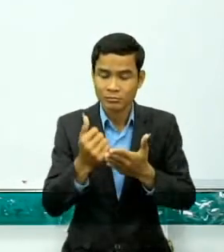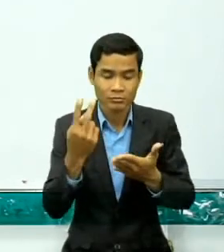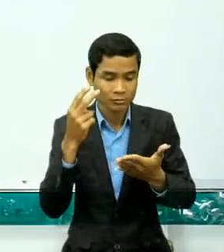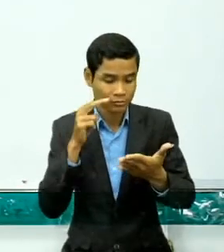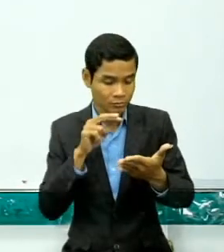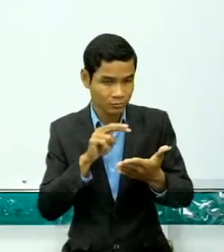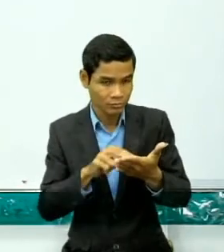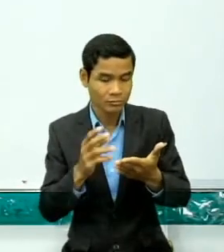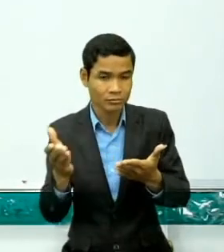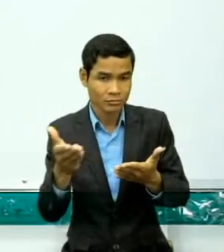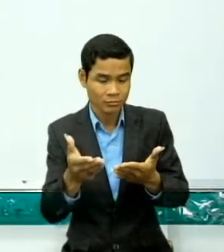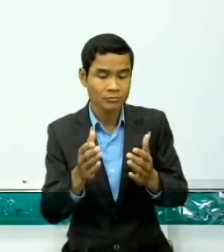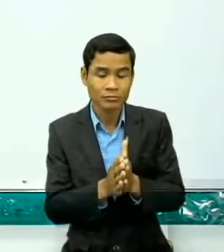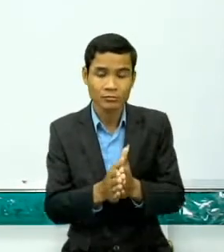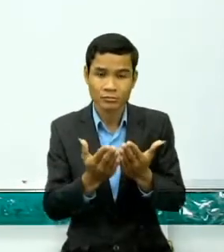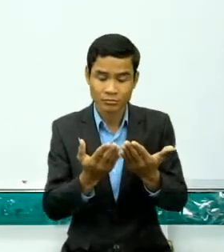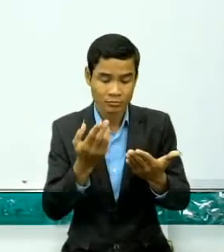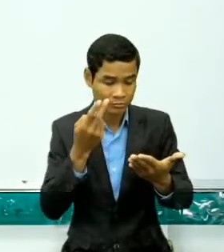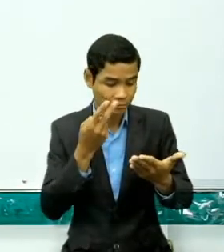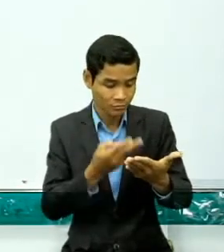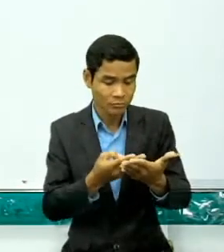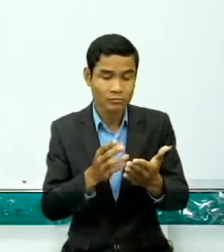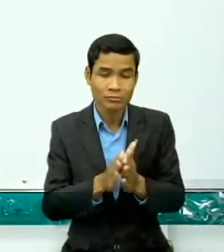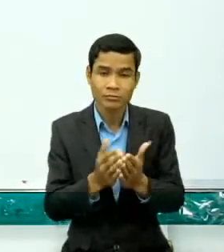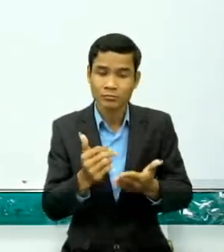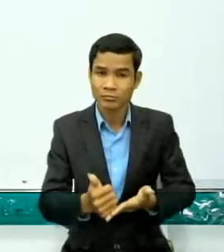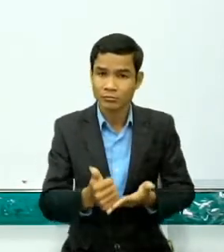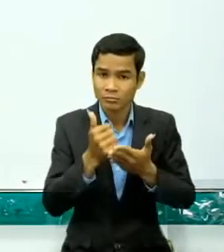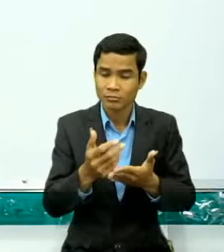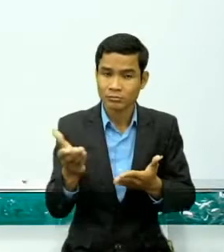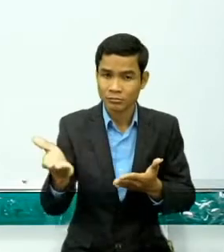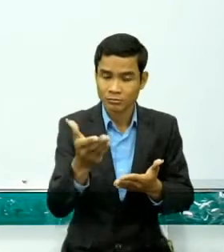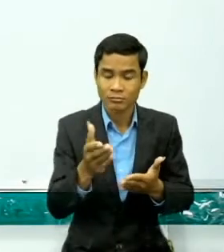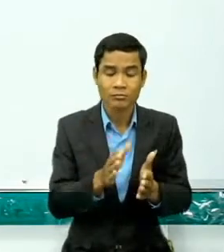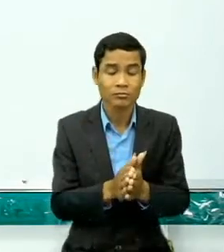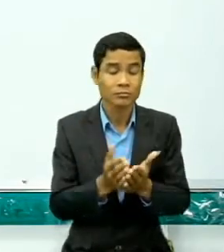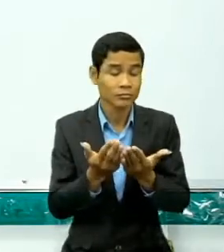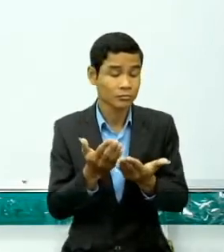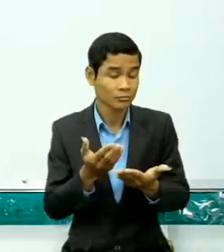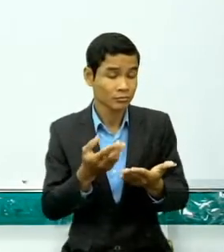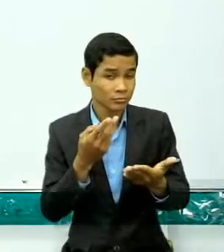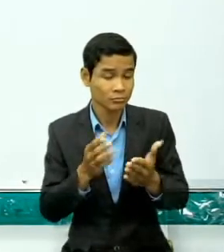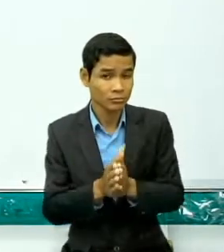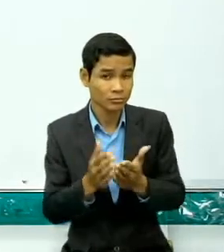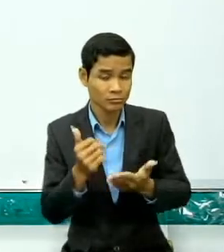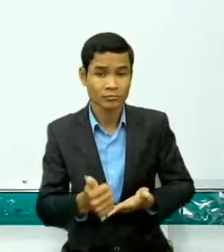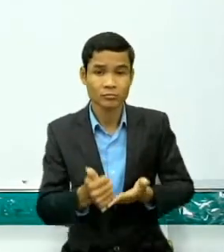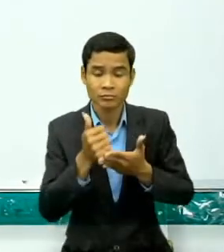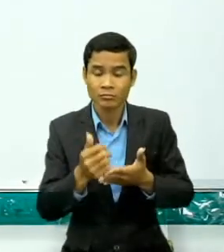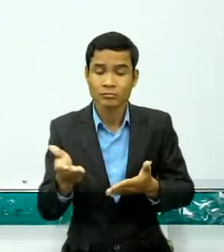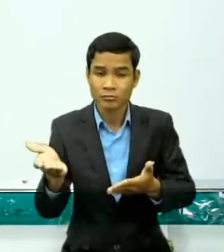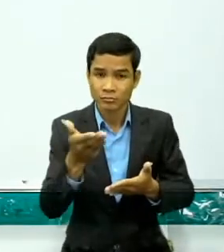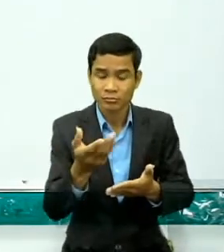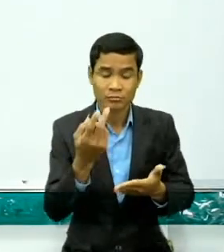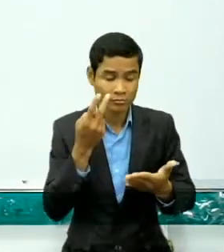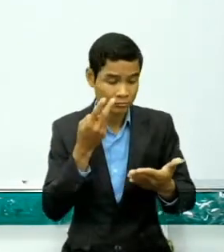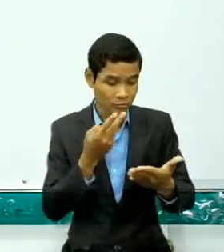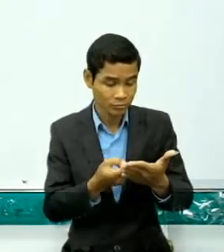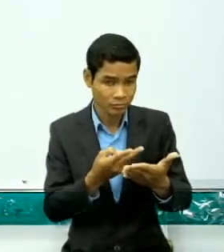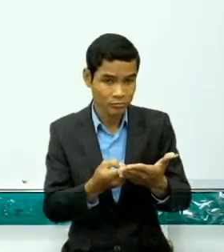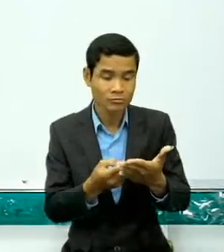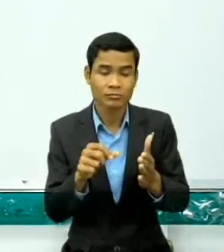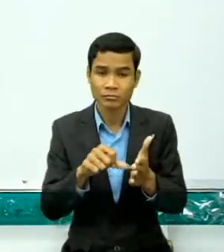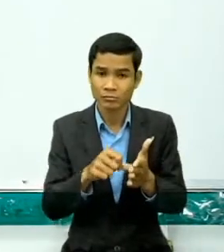ណាកូនកូនដែលមានសៀវភៅជំនួយកូនលើកសៀវភៅជំនួយរបស់កូនឡើងច ចាកូនលើកសិភៅជំនួយរបស់កូនកូនមើល